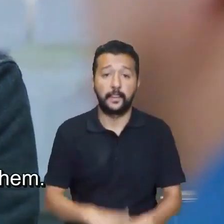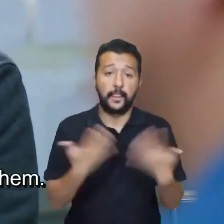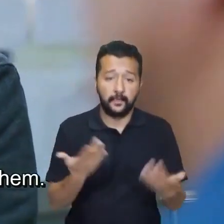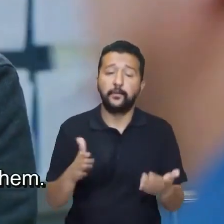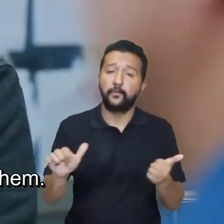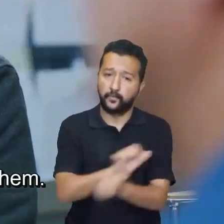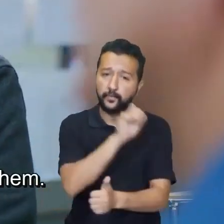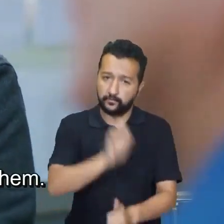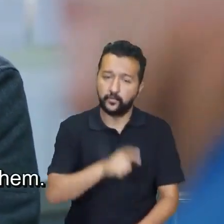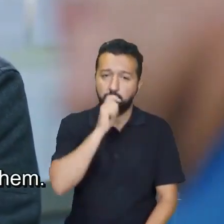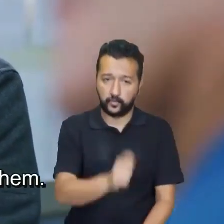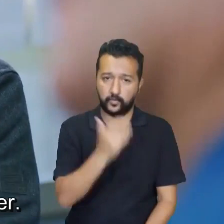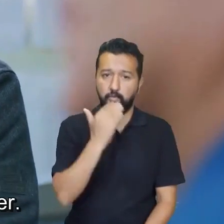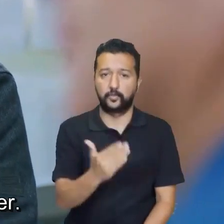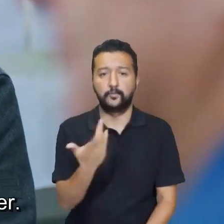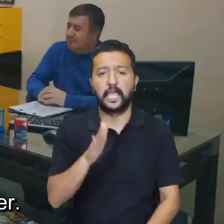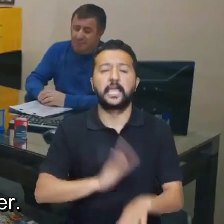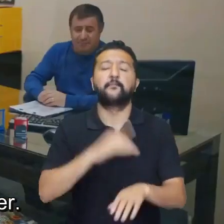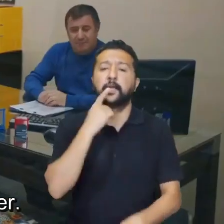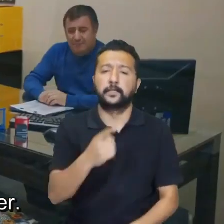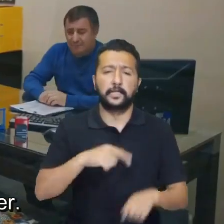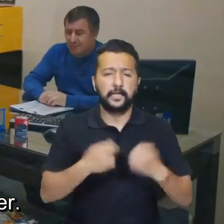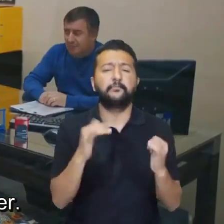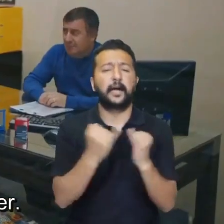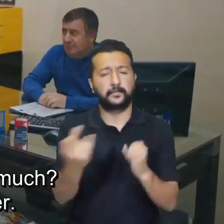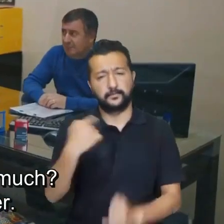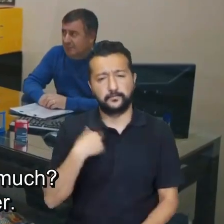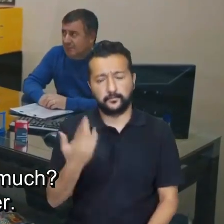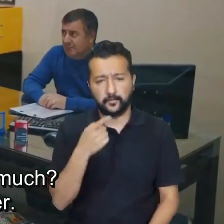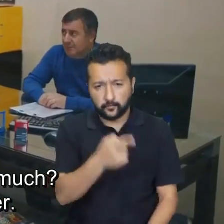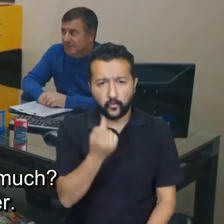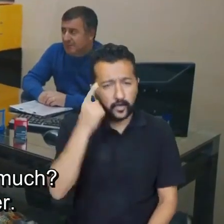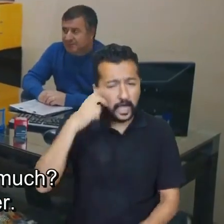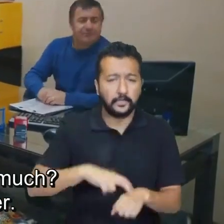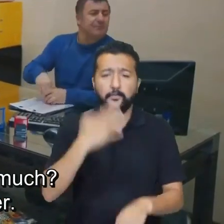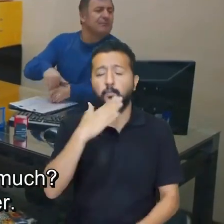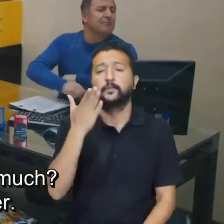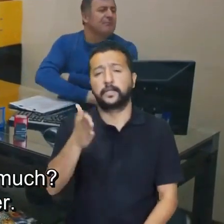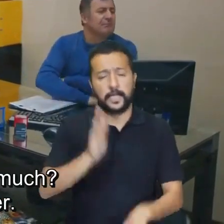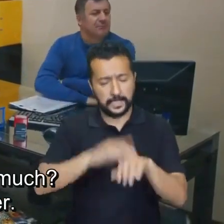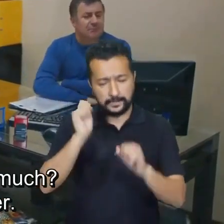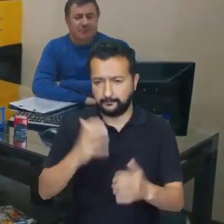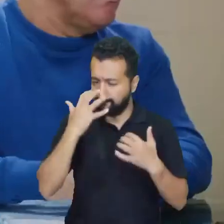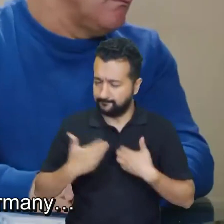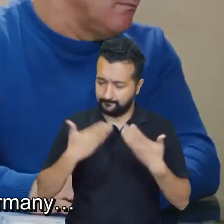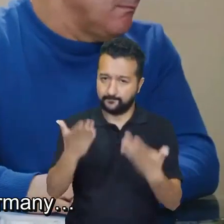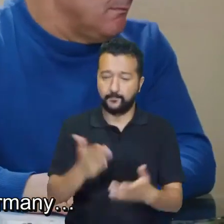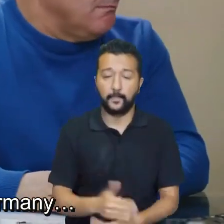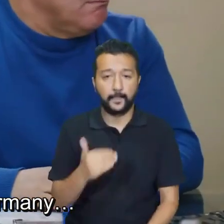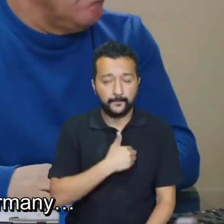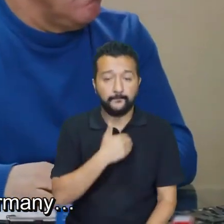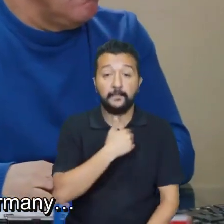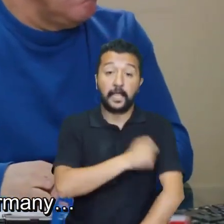Ama telafi edeceğiz bunları. Söz veriyorum ya. Yapma. Kırma şu kardeşini ya. Bu kadar hatırım yok mu sende ya? Yap kardeşine şuku ya. Ya